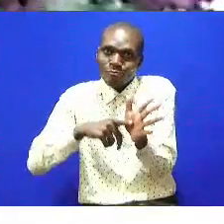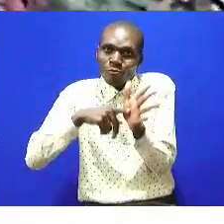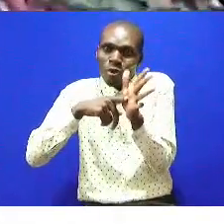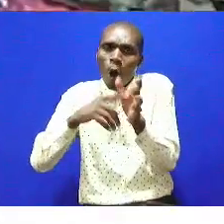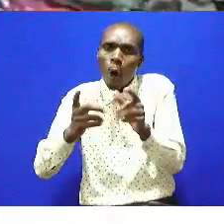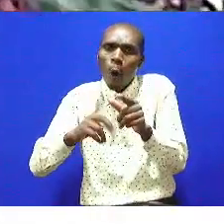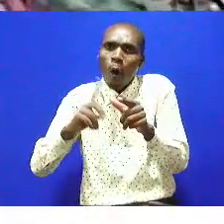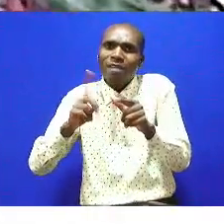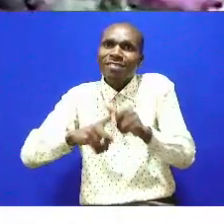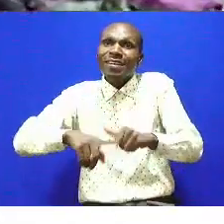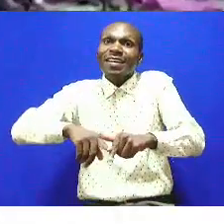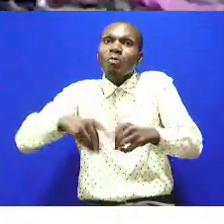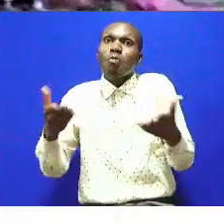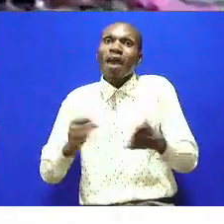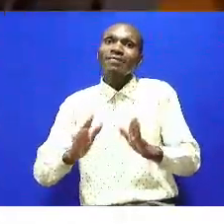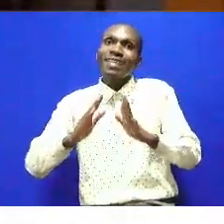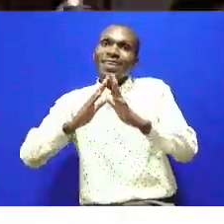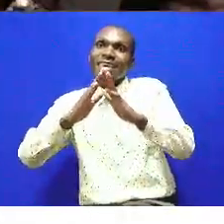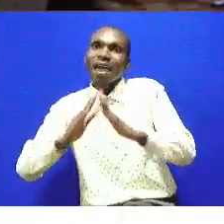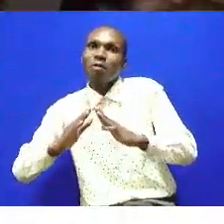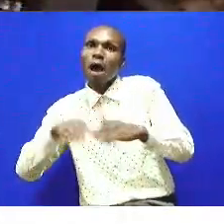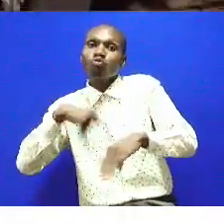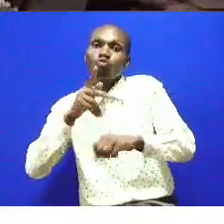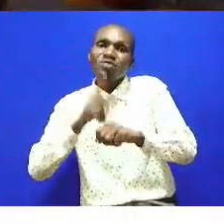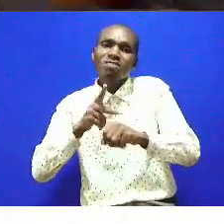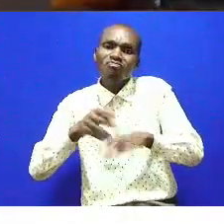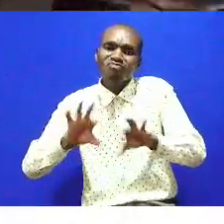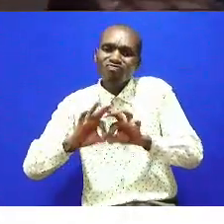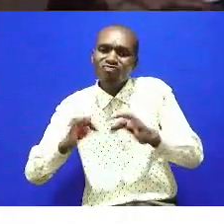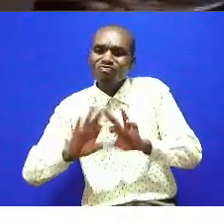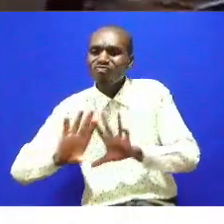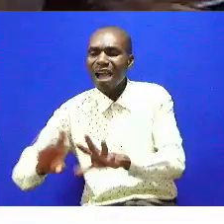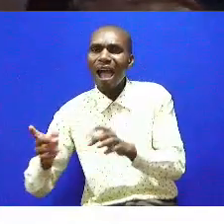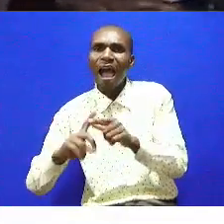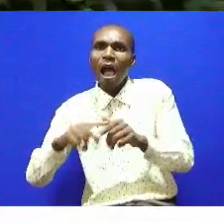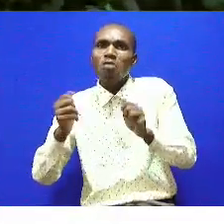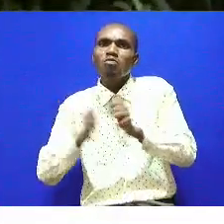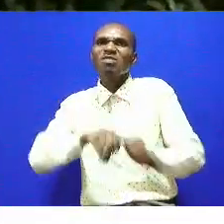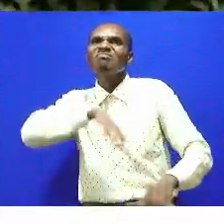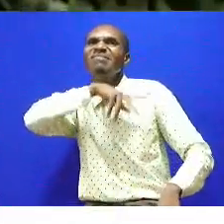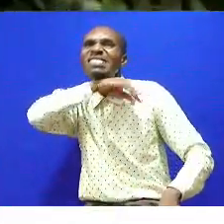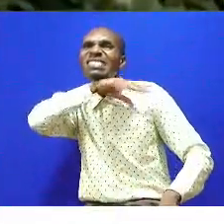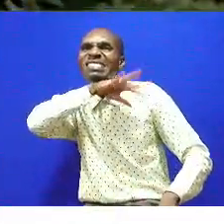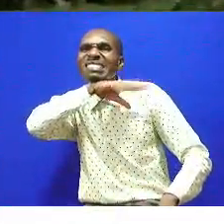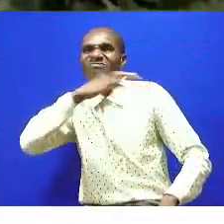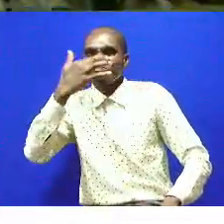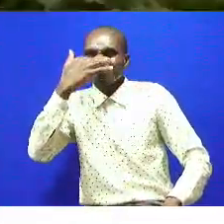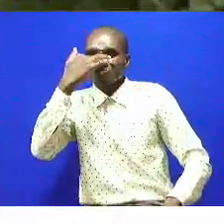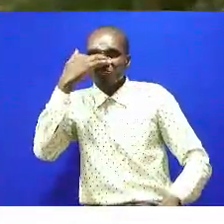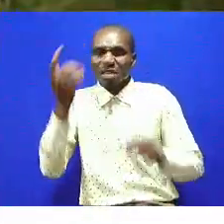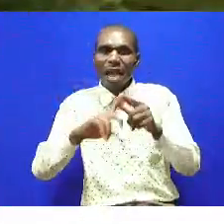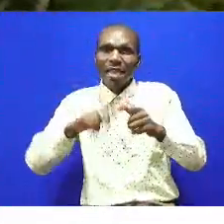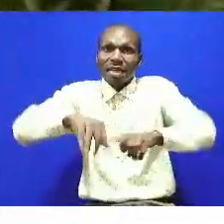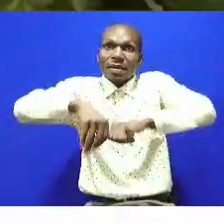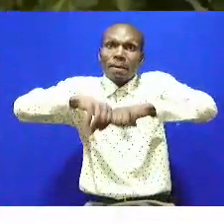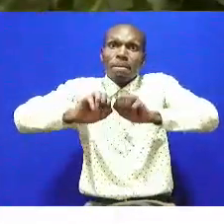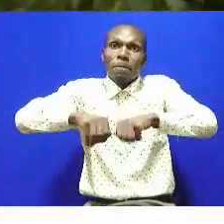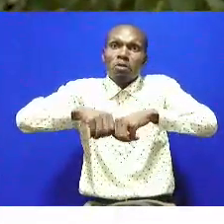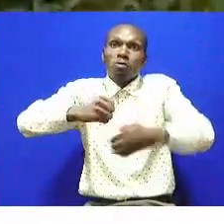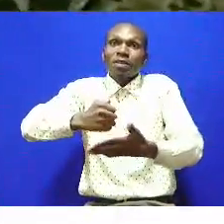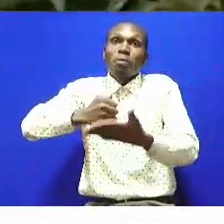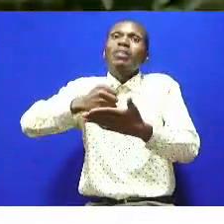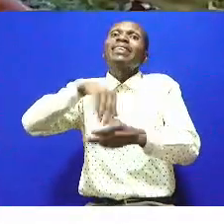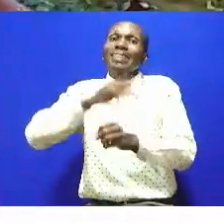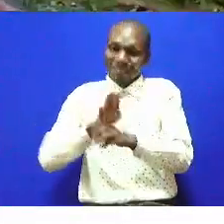rwa ase chinyomba enchera yo kubeka eubi ensemo korengano kugunda kwae engane yo yaigwa okoboko no mo MCA